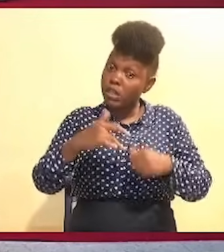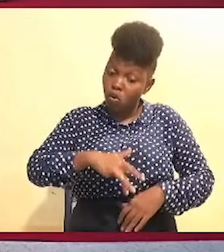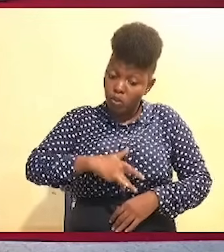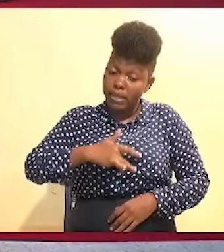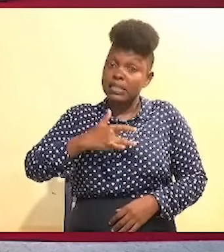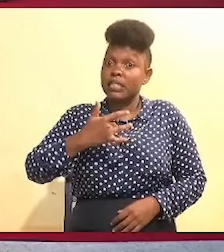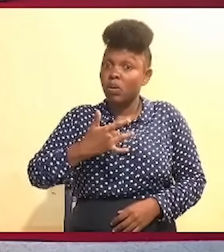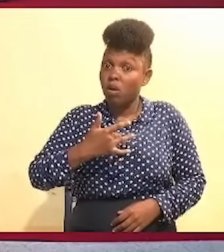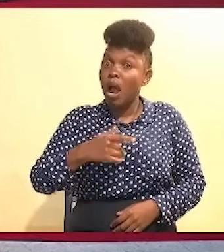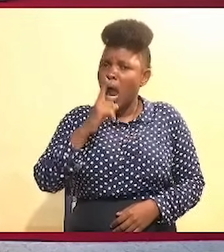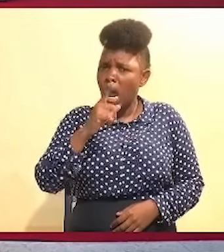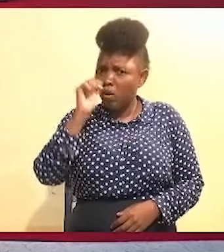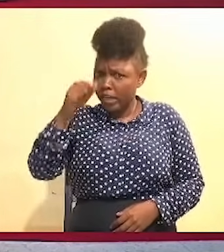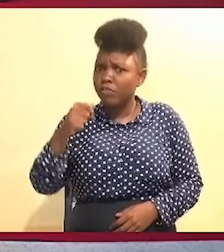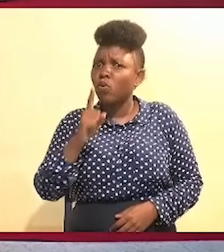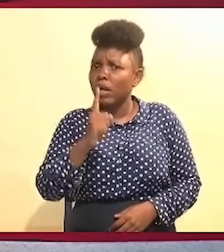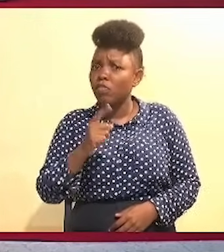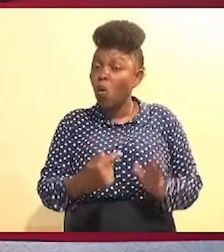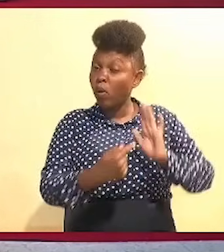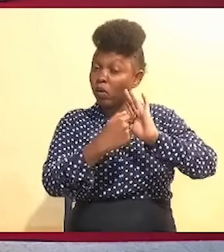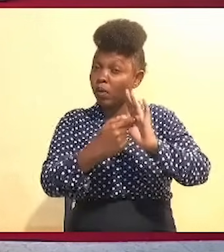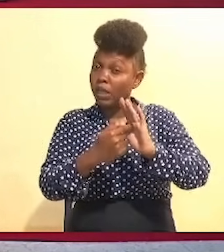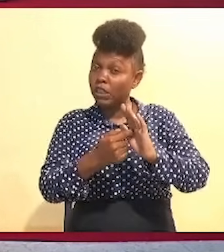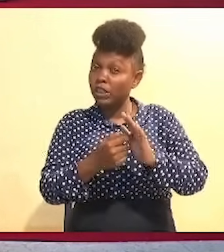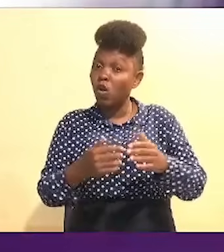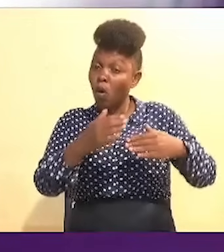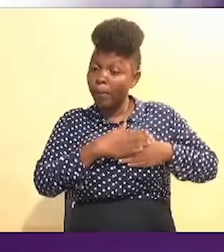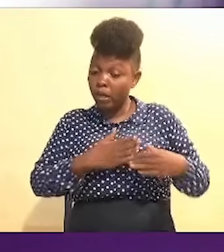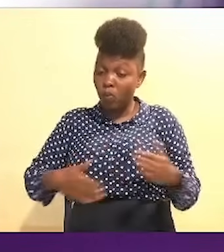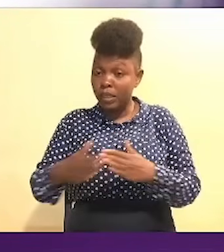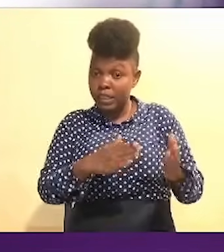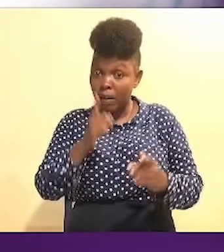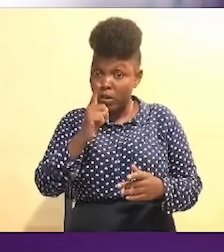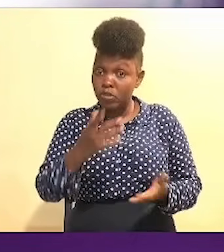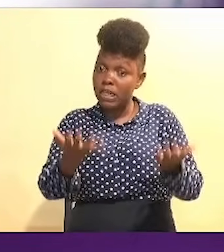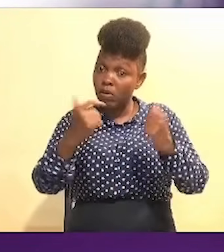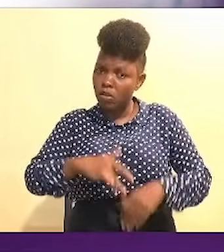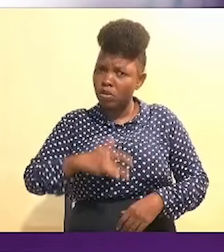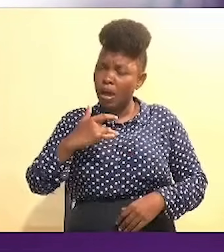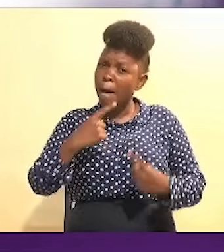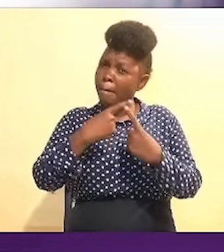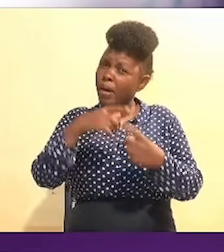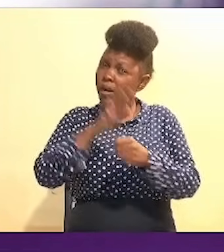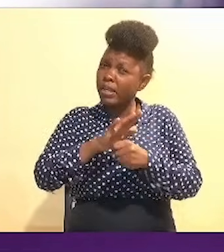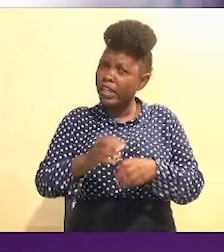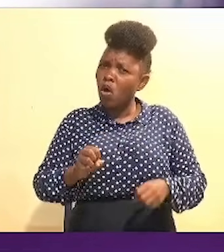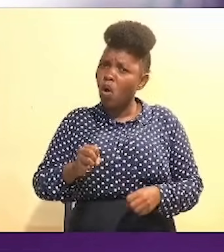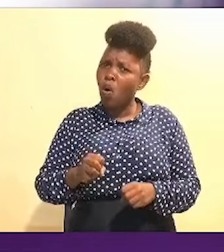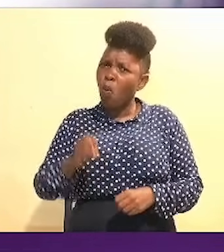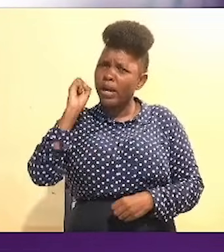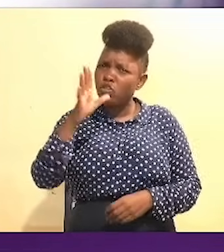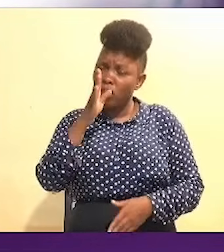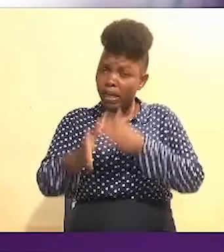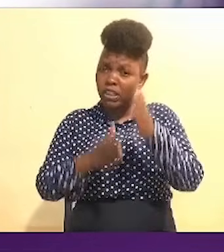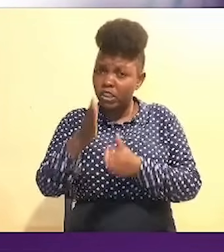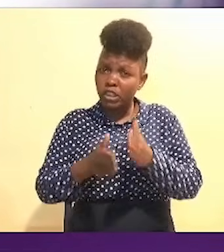kuhisiwa. Wao ndivyo walivyo. Wanaonyesha upendo kwa njia ambazo zinaweza kuhisiwa. Kwa hiyo mara nyingi wanatuma ishara ya upendo kwa njia